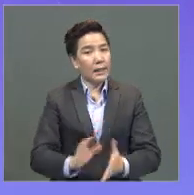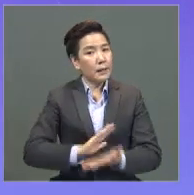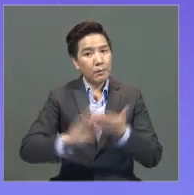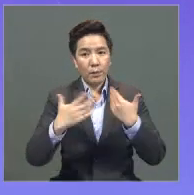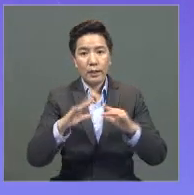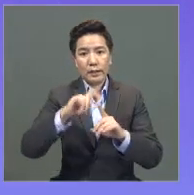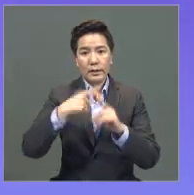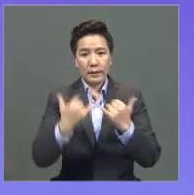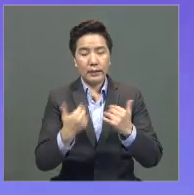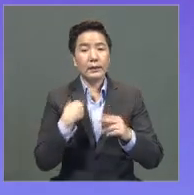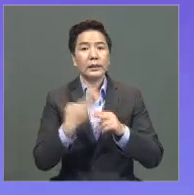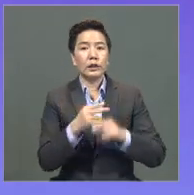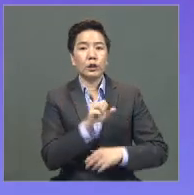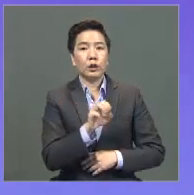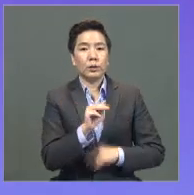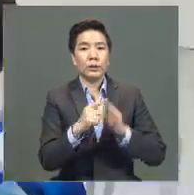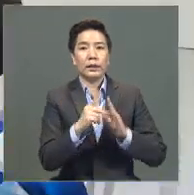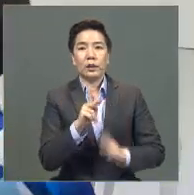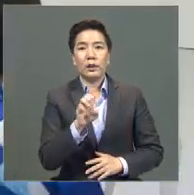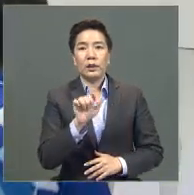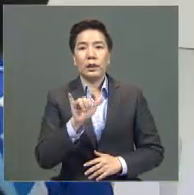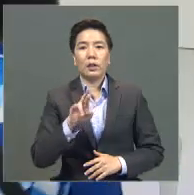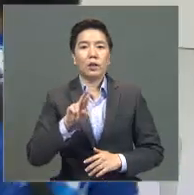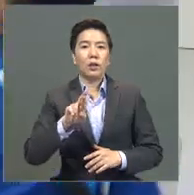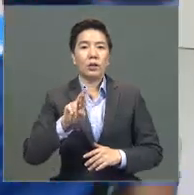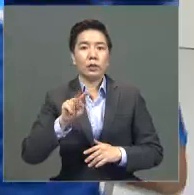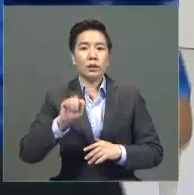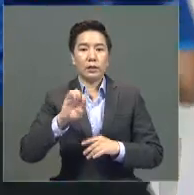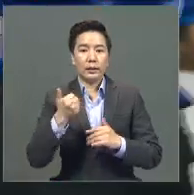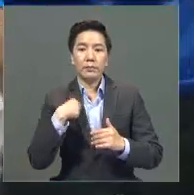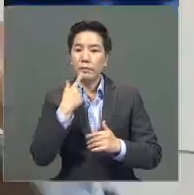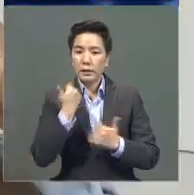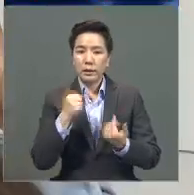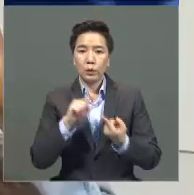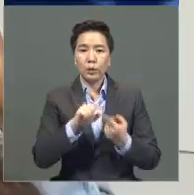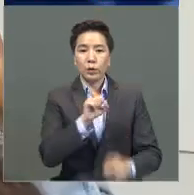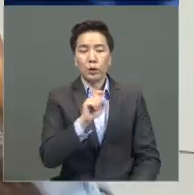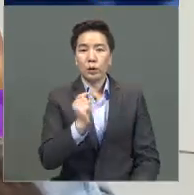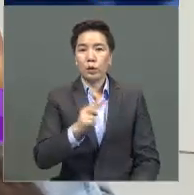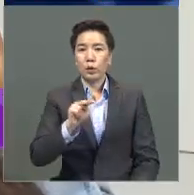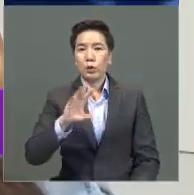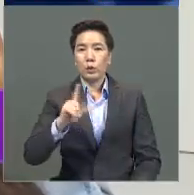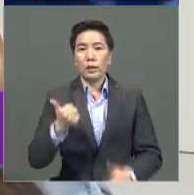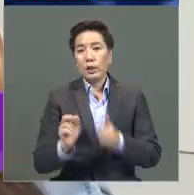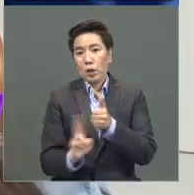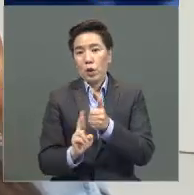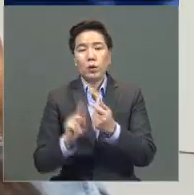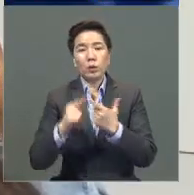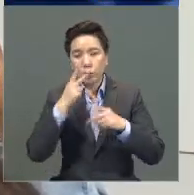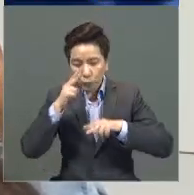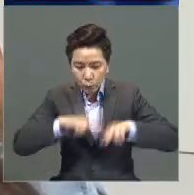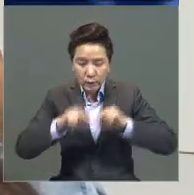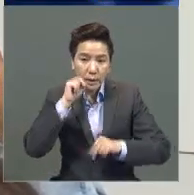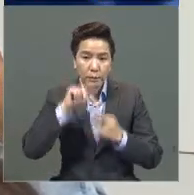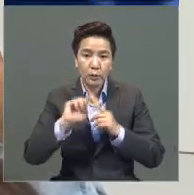สิ้นเดือนนี้ครับคุณสมเกียรติประจำวงษ์เลขาธิการสำนักงานทรัพยากรน้ำแห่งชาติหรือว่าศธในฐานะรองผู้อำนวยการกอง